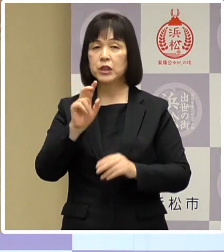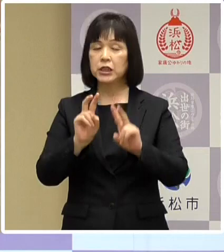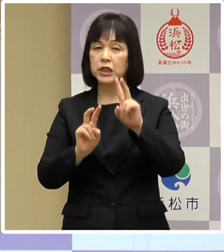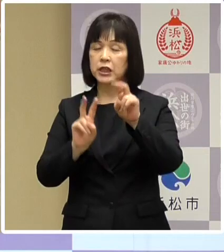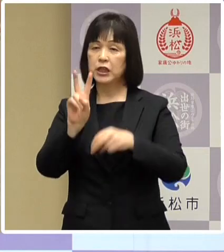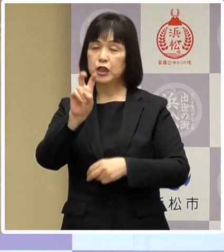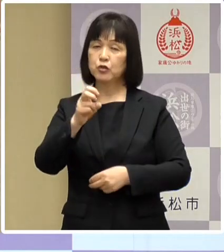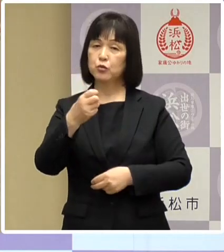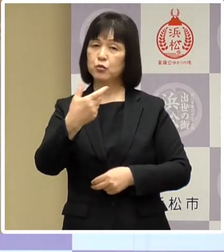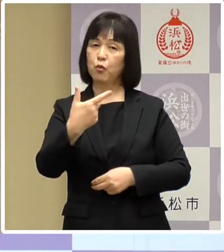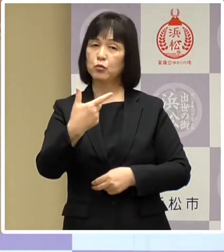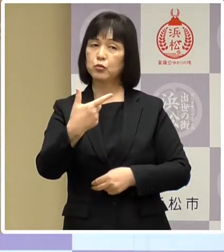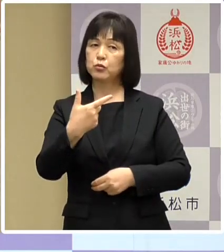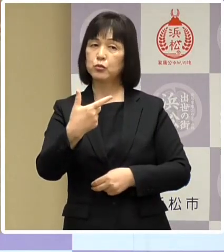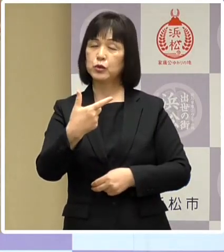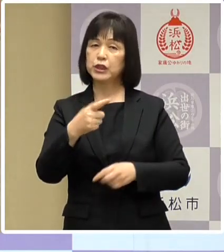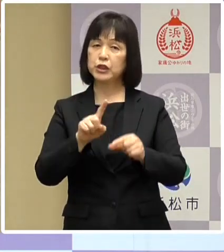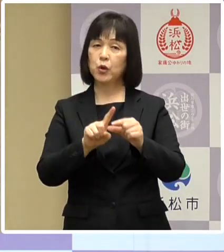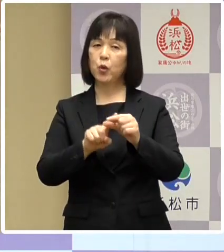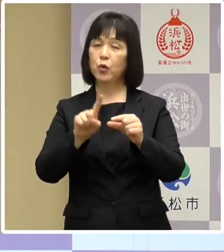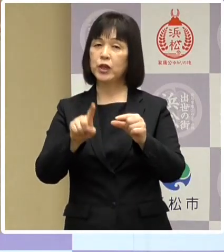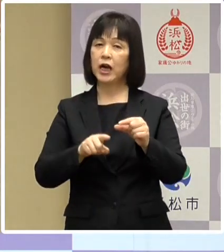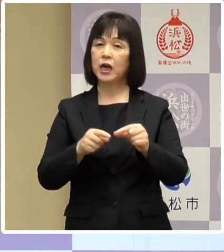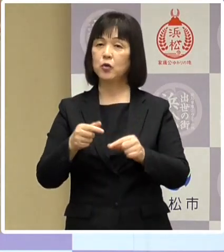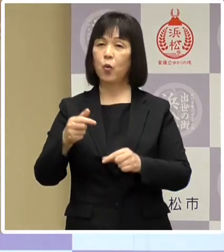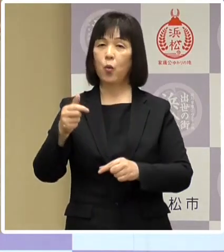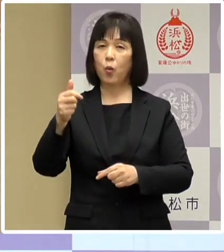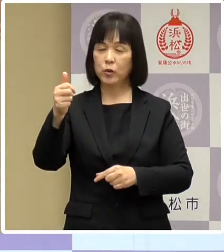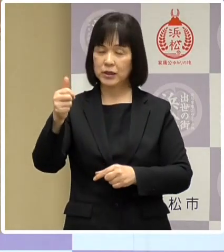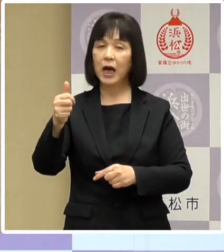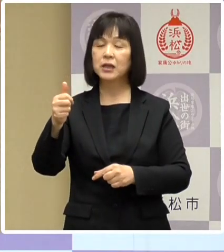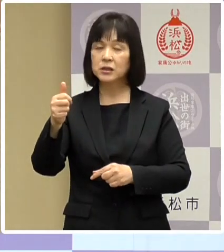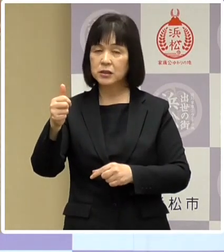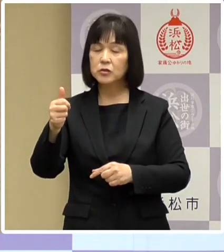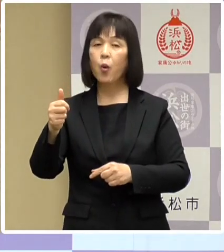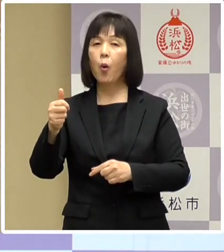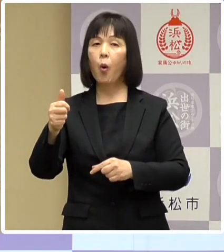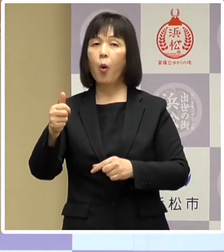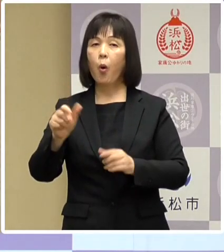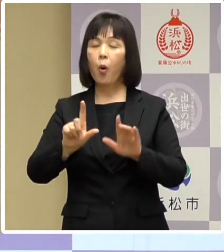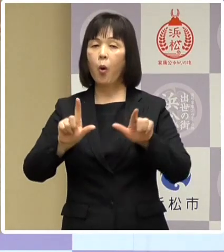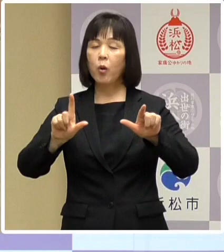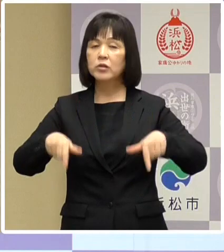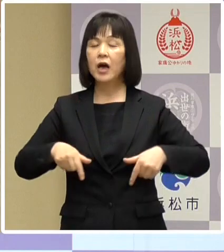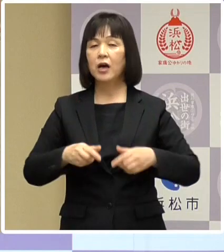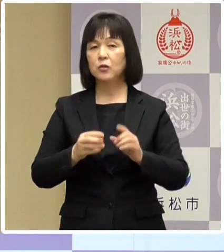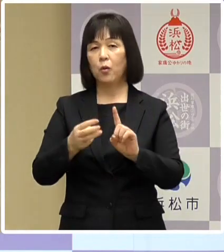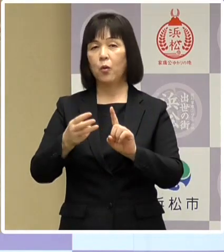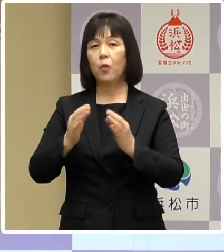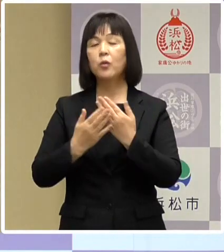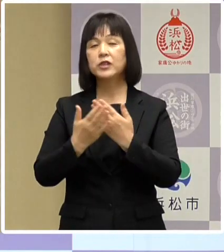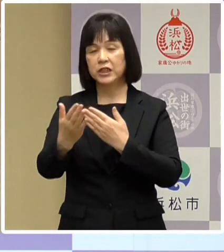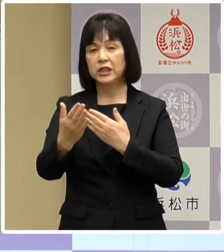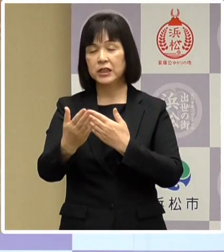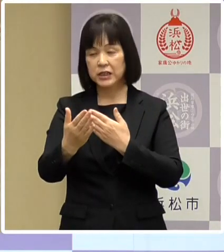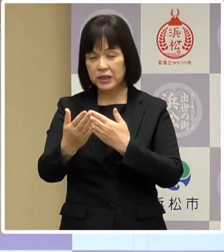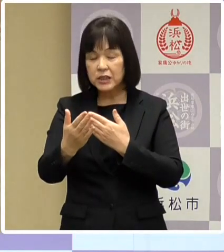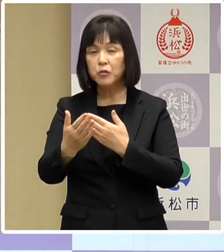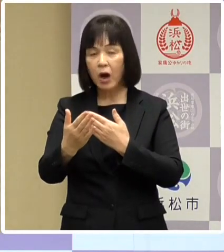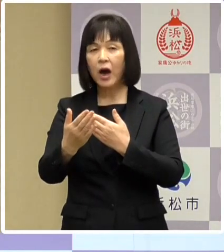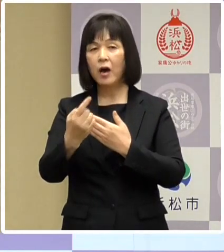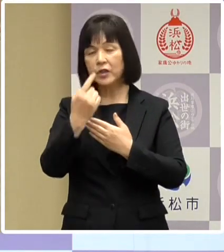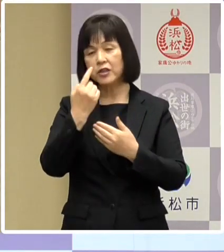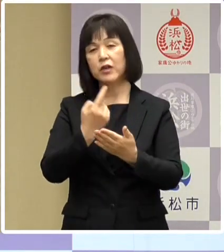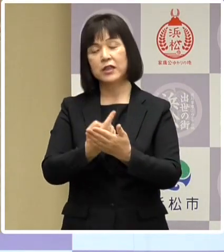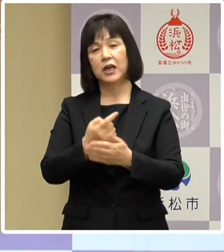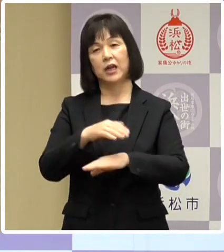26日の中野候補の出陣式には、行く予定なんていうのかな、それくらいでござい